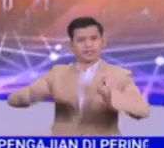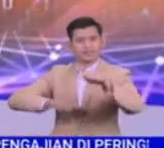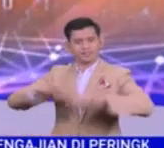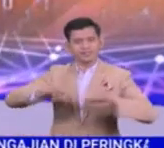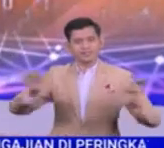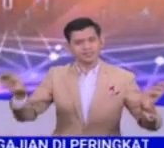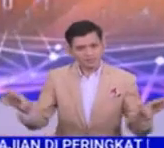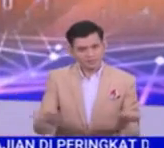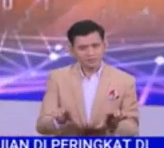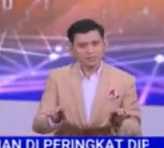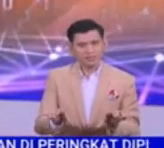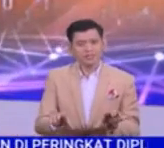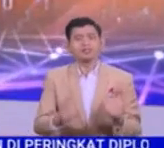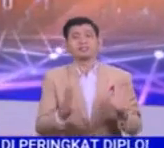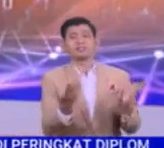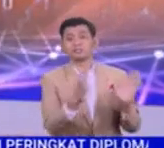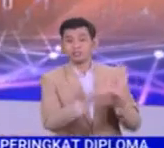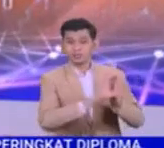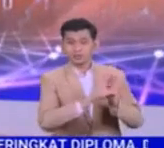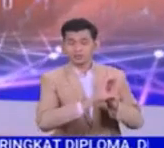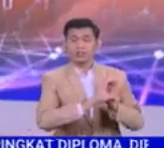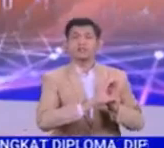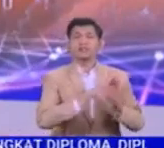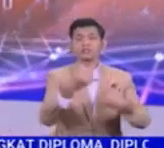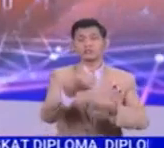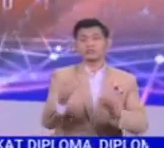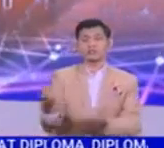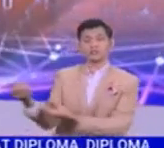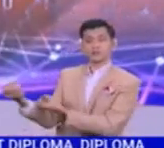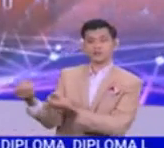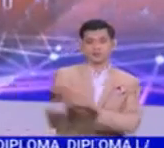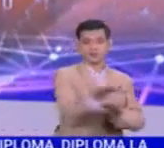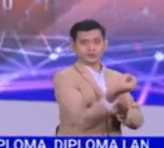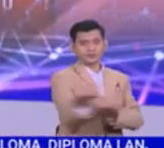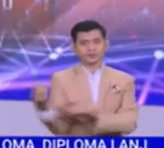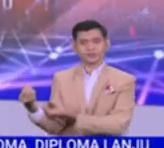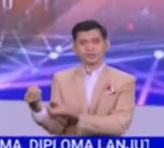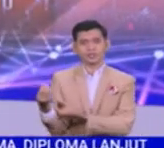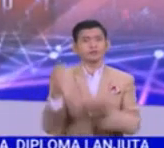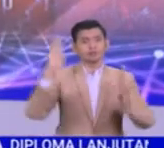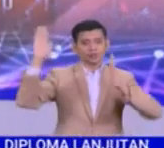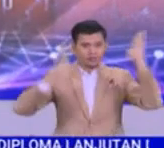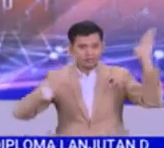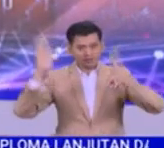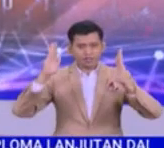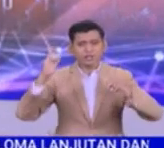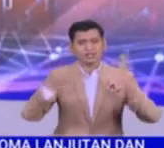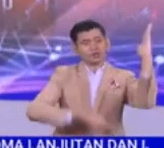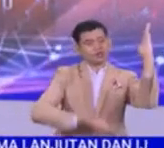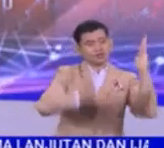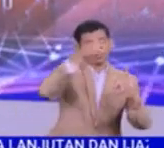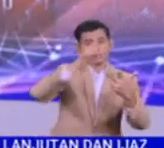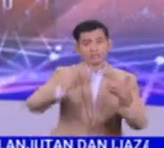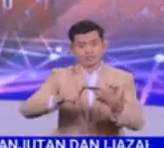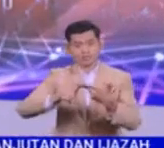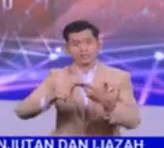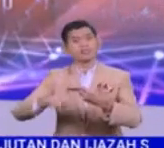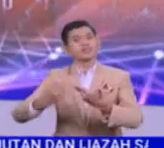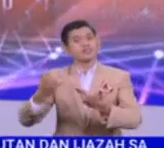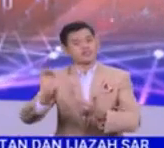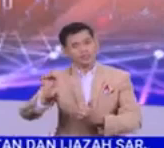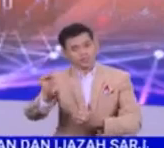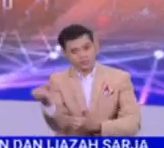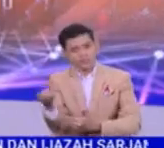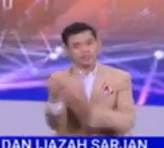aktiviti dianjurkan. Turut tidak ketinggalan, Jabatan Bomba dan Penyelamat Malaysia JBPM, hotel-hotel dan stesen radio Negeri